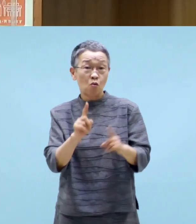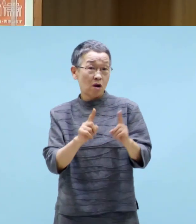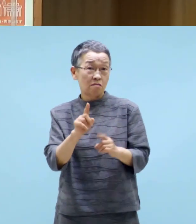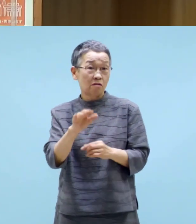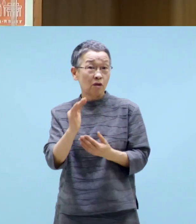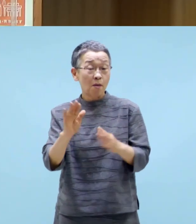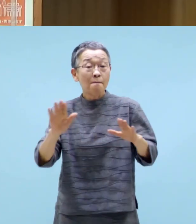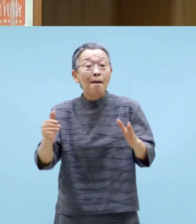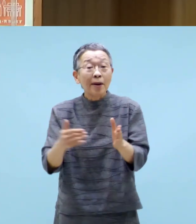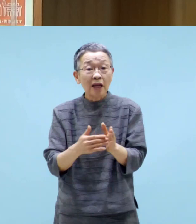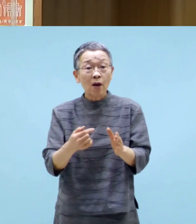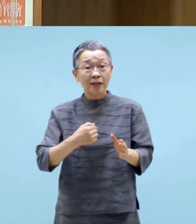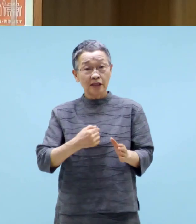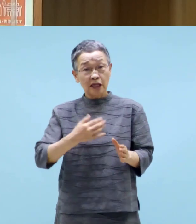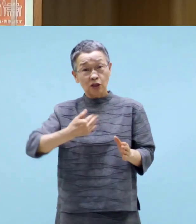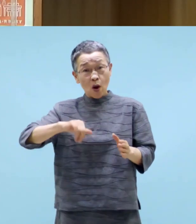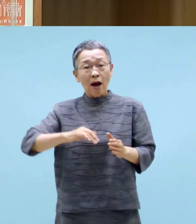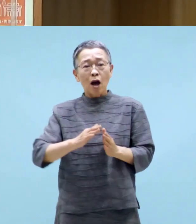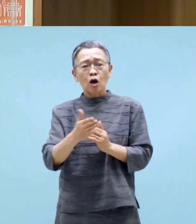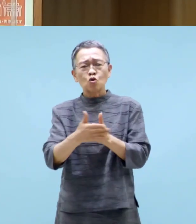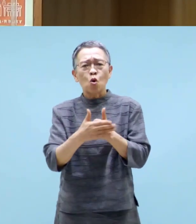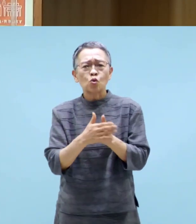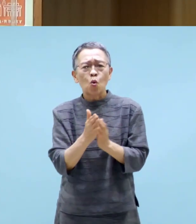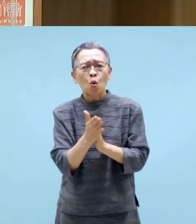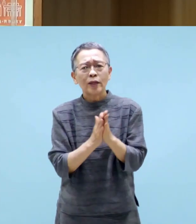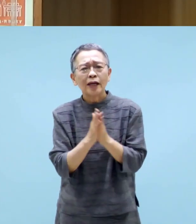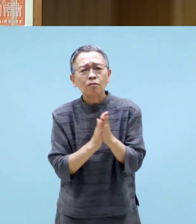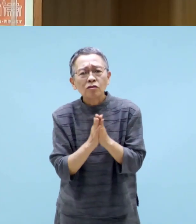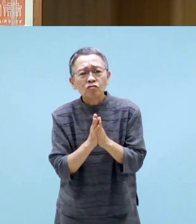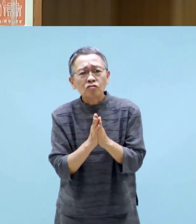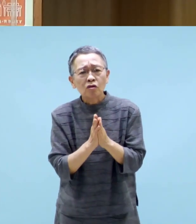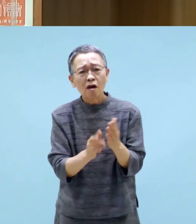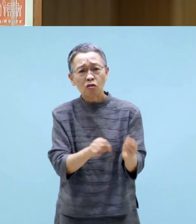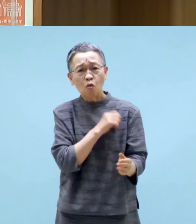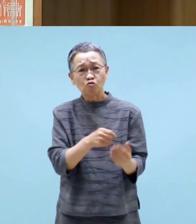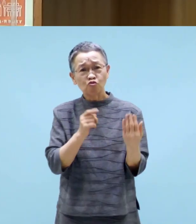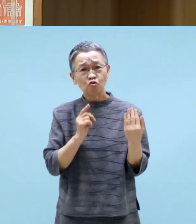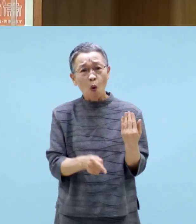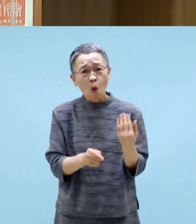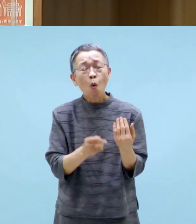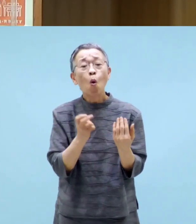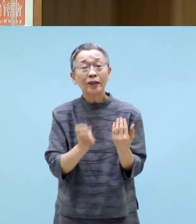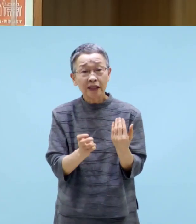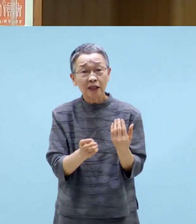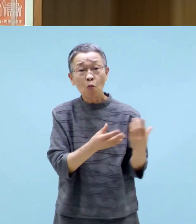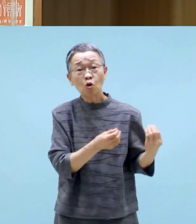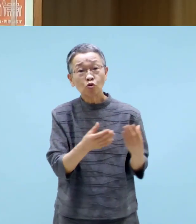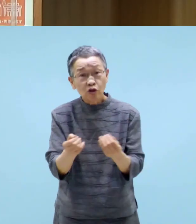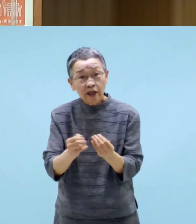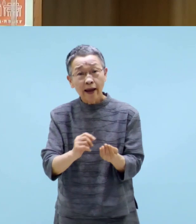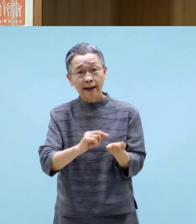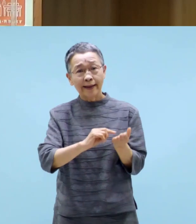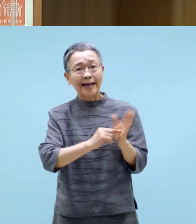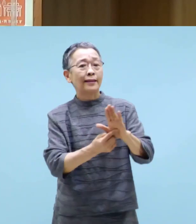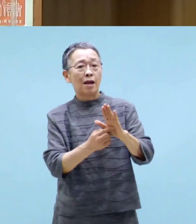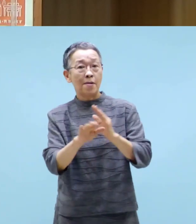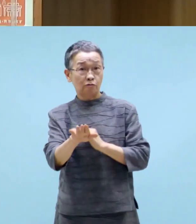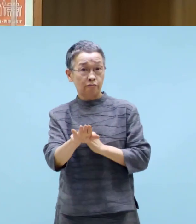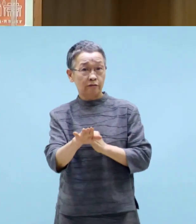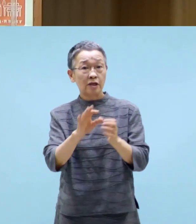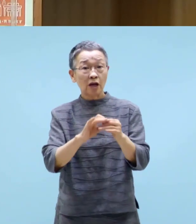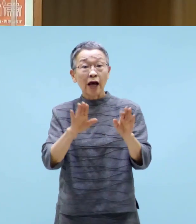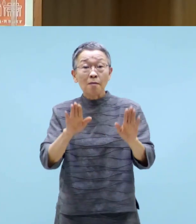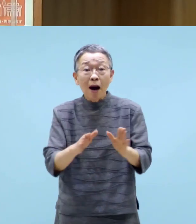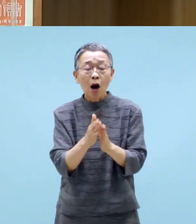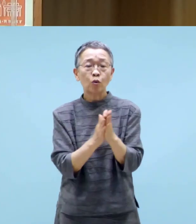でに、協力のお願いを特措法に基づいてしているので、そういった意味では今はお願